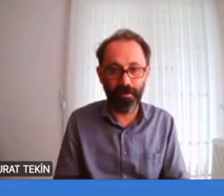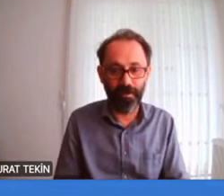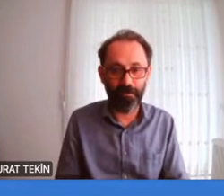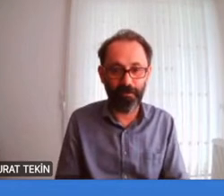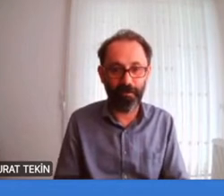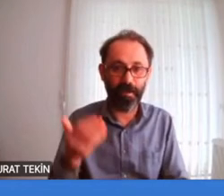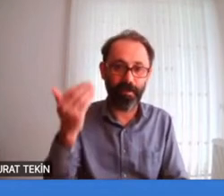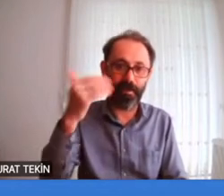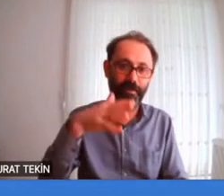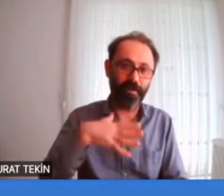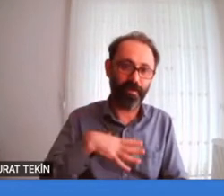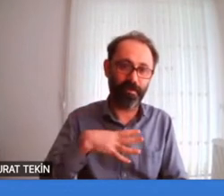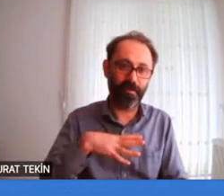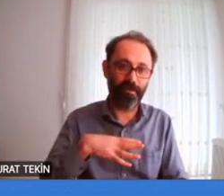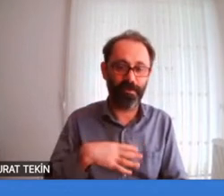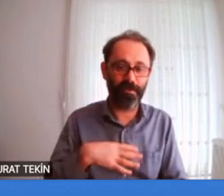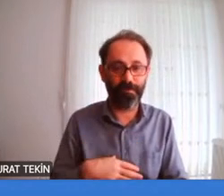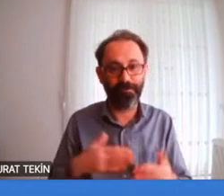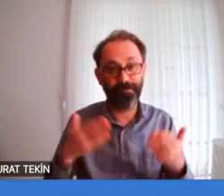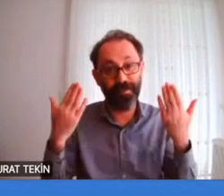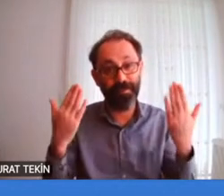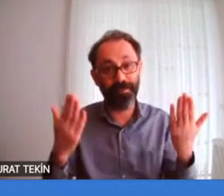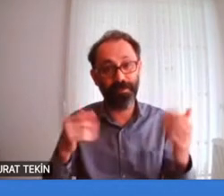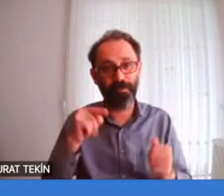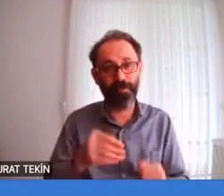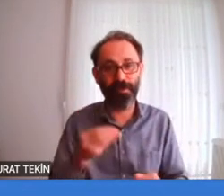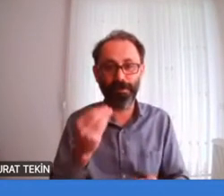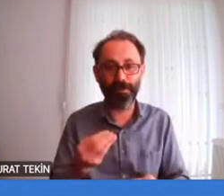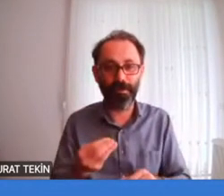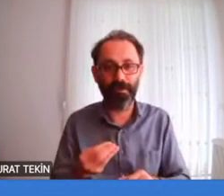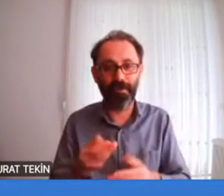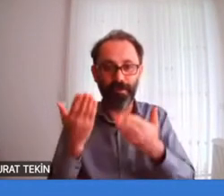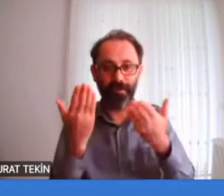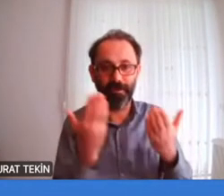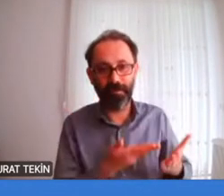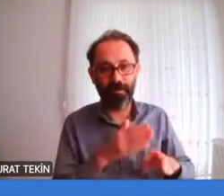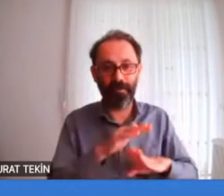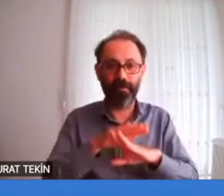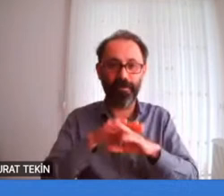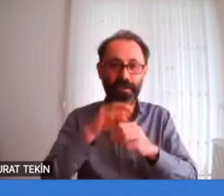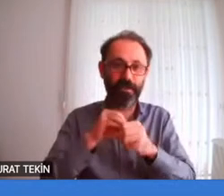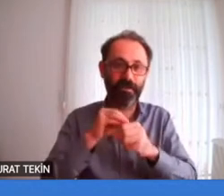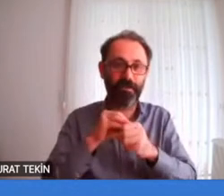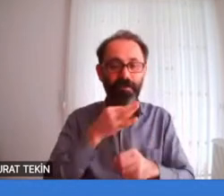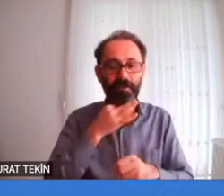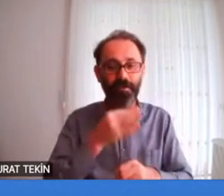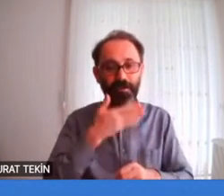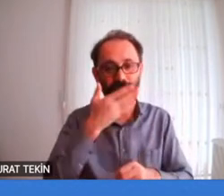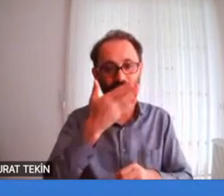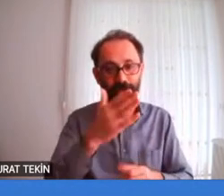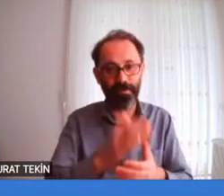Gelmek isterseniz. İnşallah. Teşekkür İnşallah. Ederiz güzel davetiniz için. İnşallah. Çok teşekkür